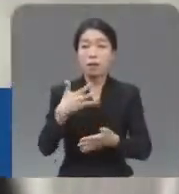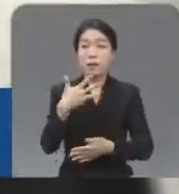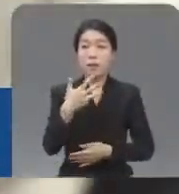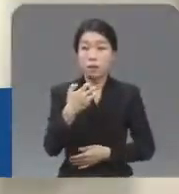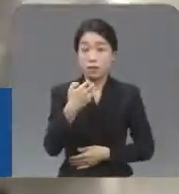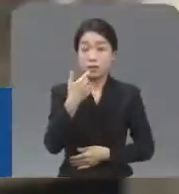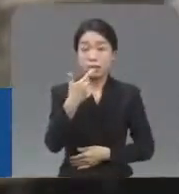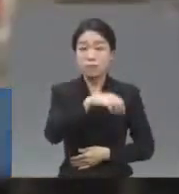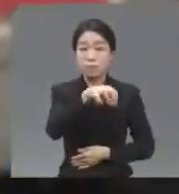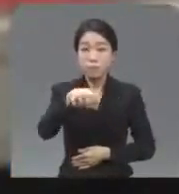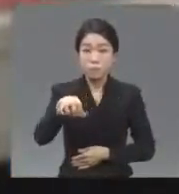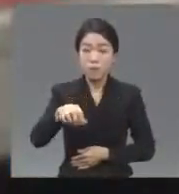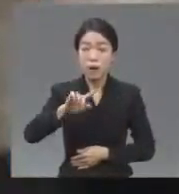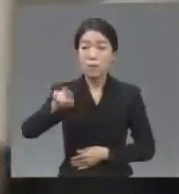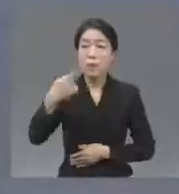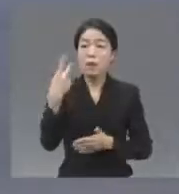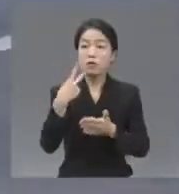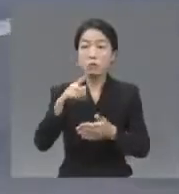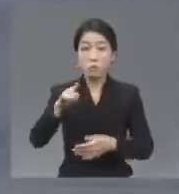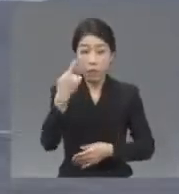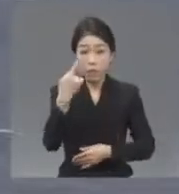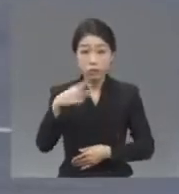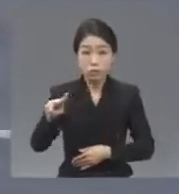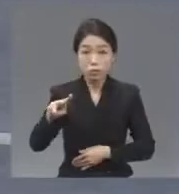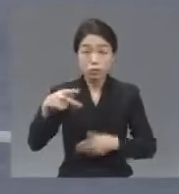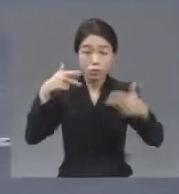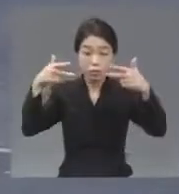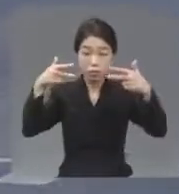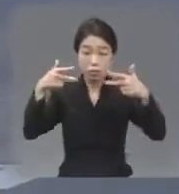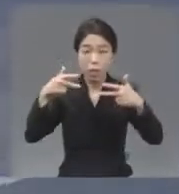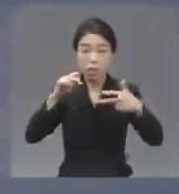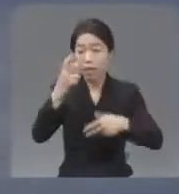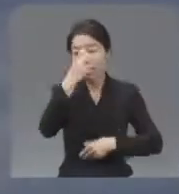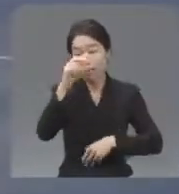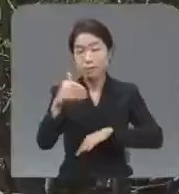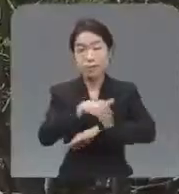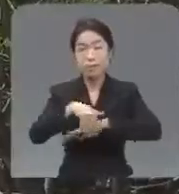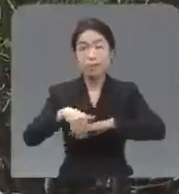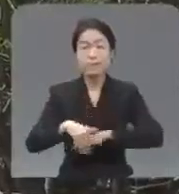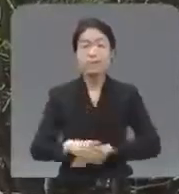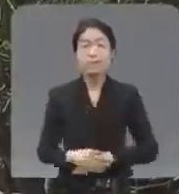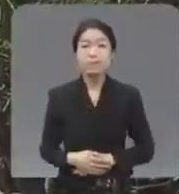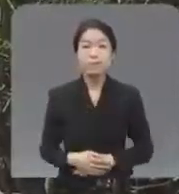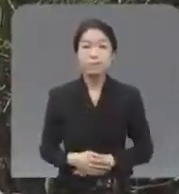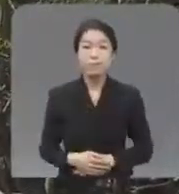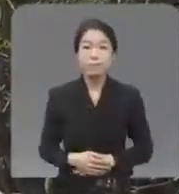지점에 설치된 102대의 CCTV 카메라를 통해 이루어집니다.